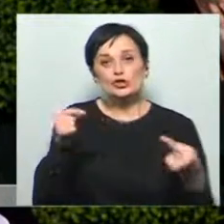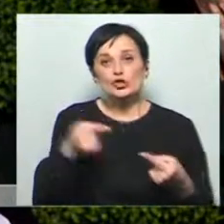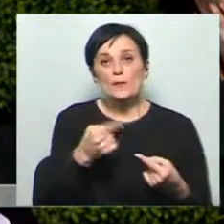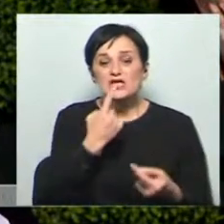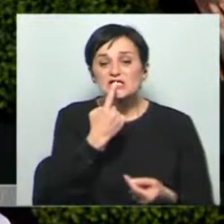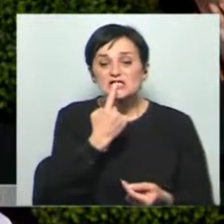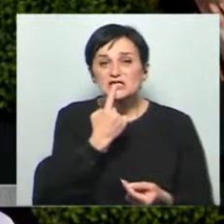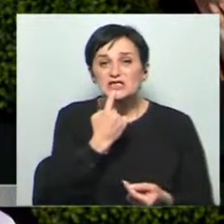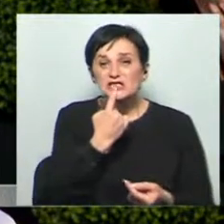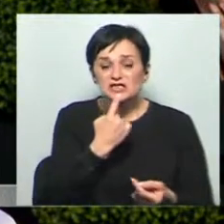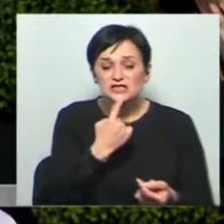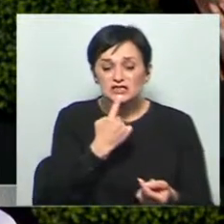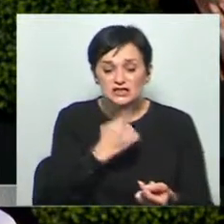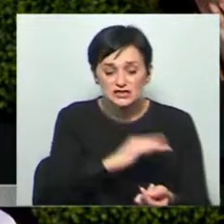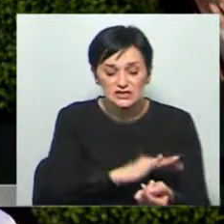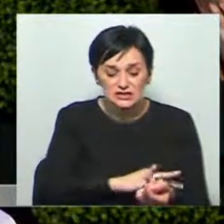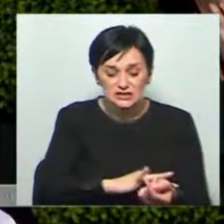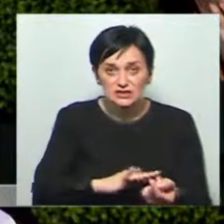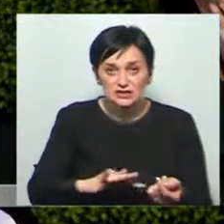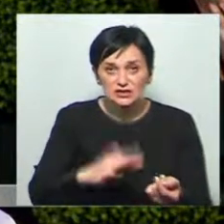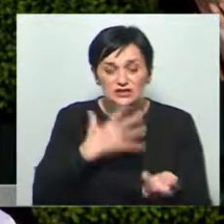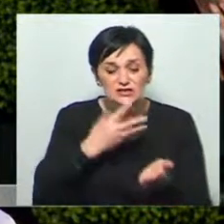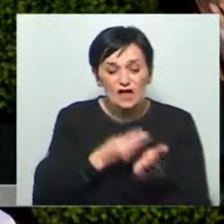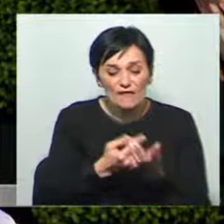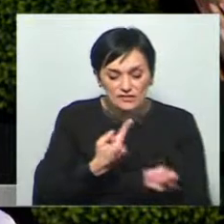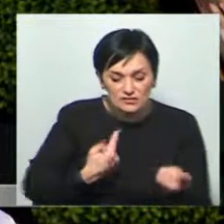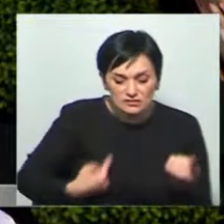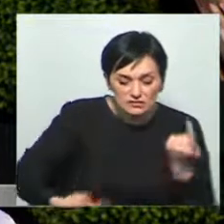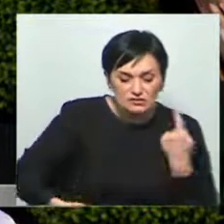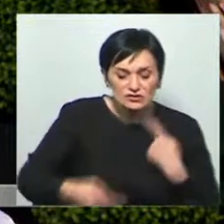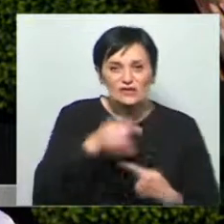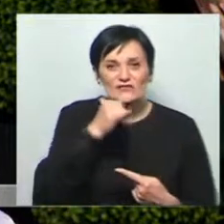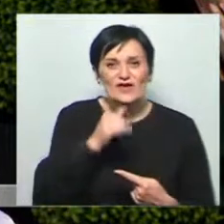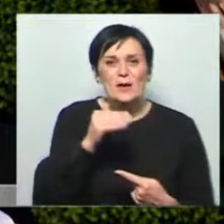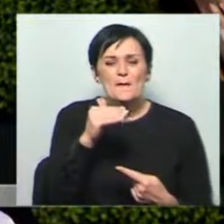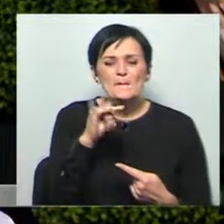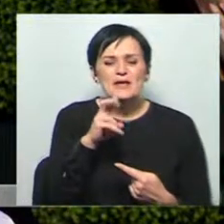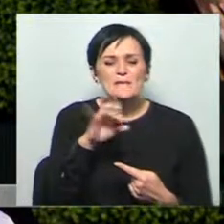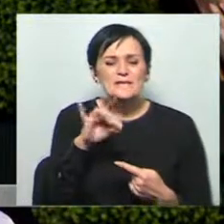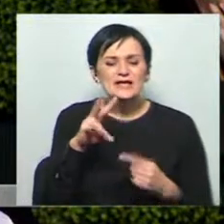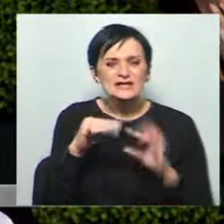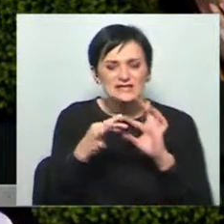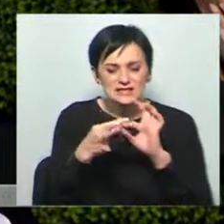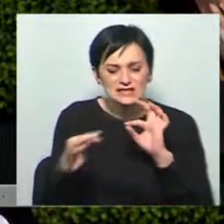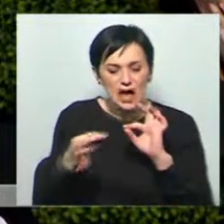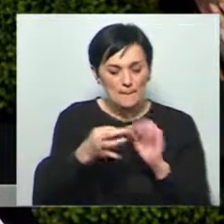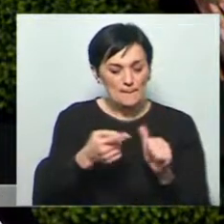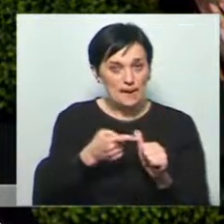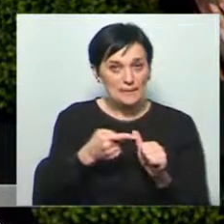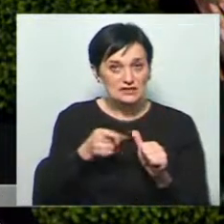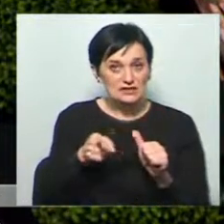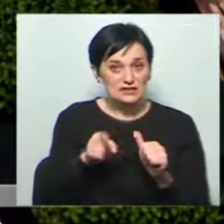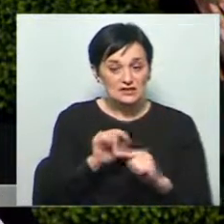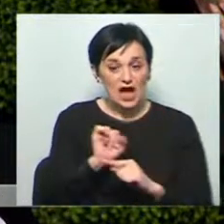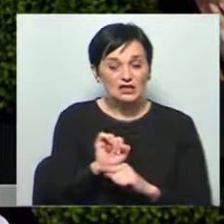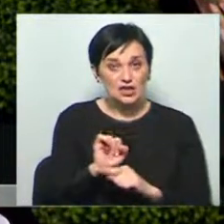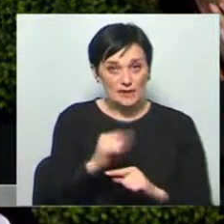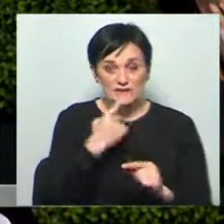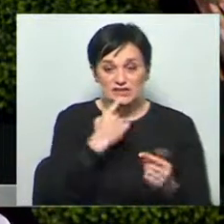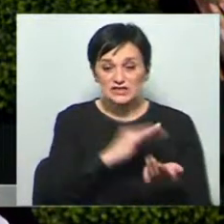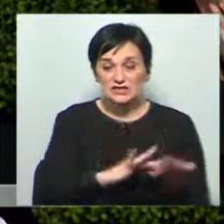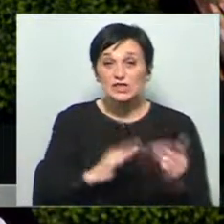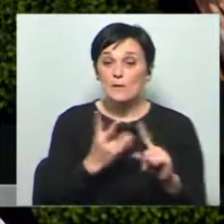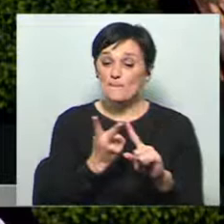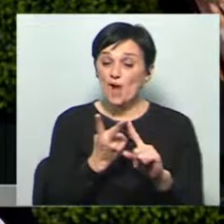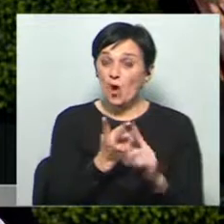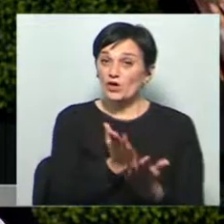სისხლი აღარ მიდის თავის, ვთქვათ, ბოლო პროდუქტამდე, რაც ფიბრინის ძაფებს წარმოადგენს და რაც სისხლს აჩერებს. ასევე არის